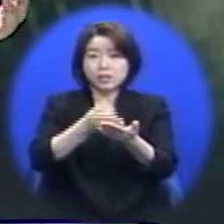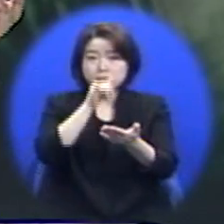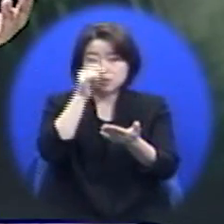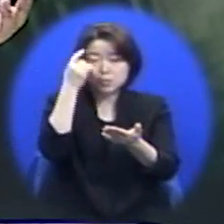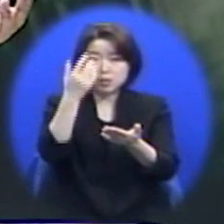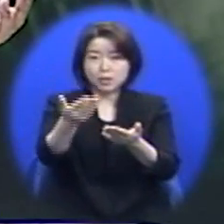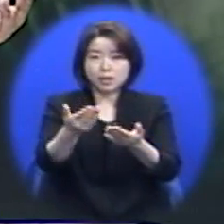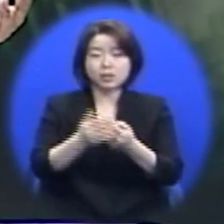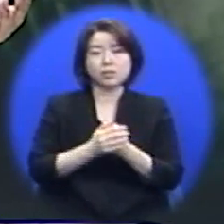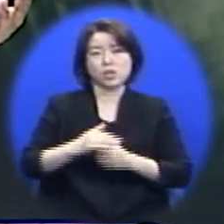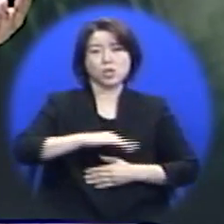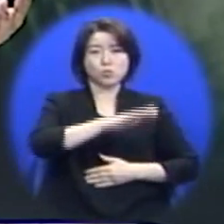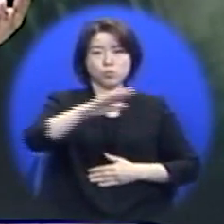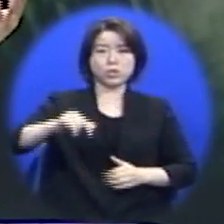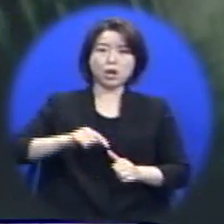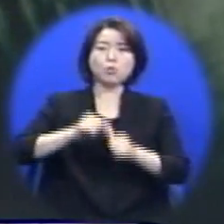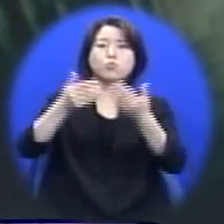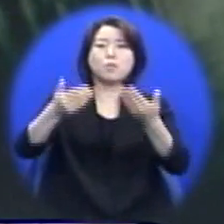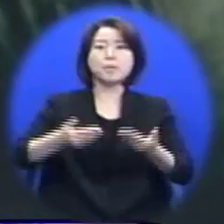구원받은 자이기 때문.